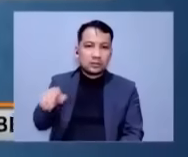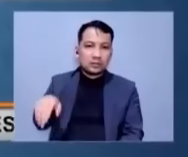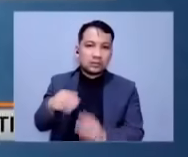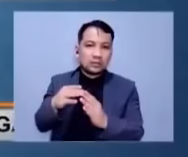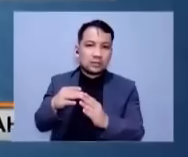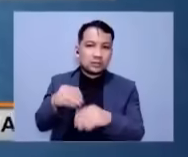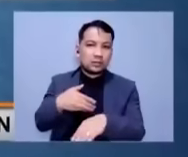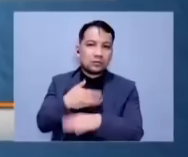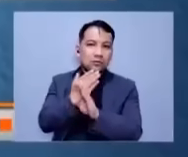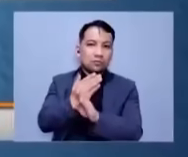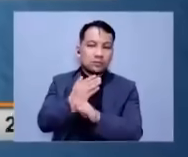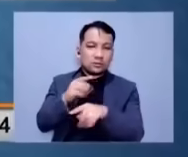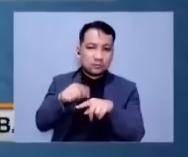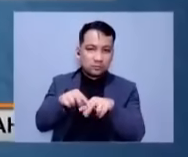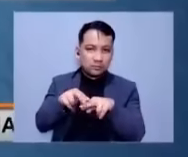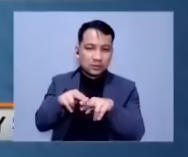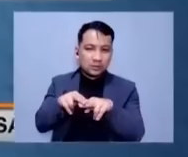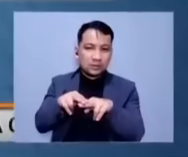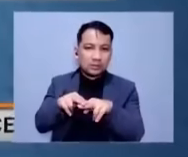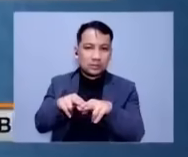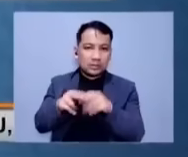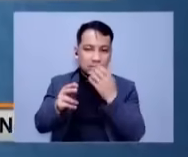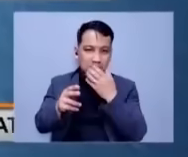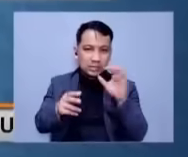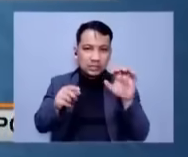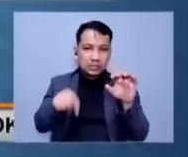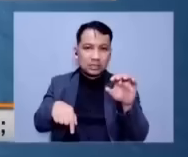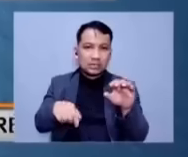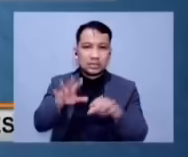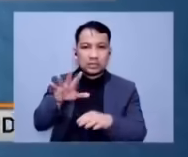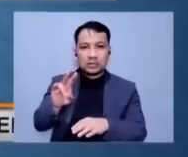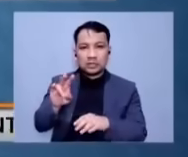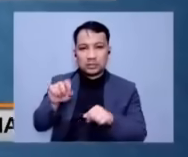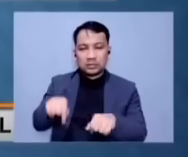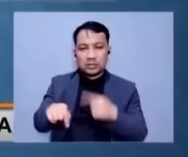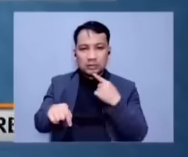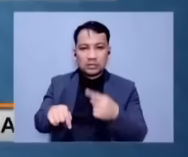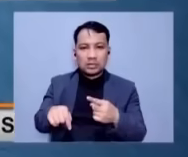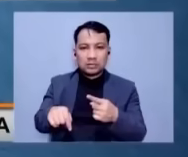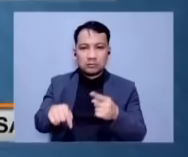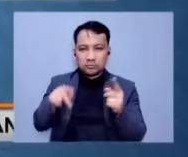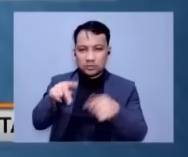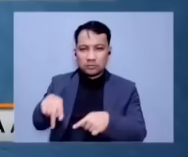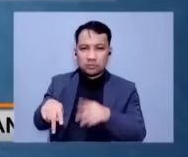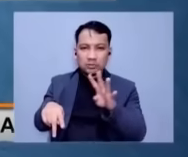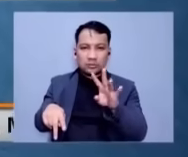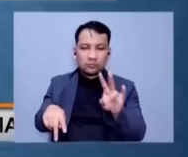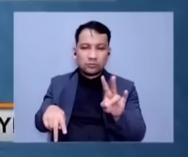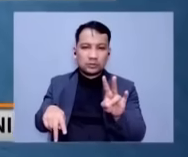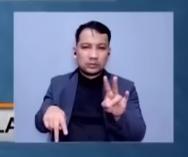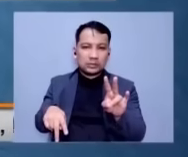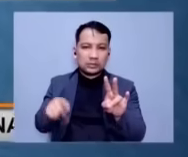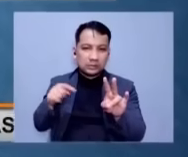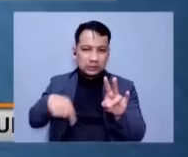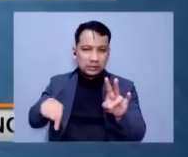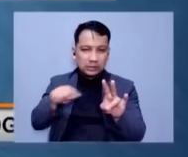City, Pangasinan. Matinding init din ang naramdaman sa Aborlan, Palawan na 46 degrees, habang ang